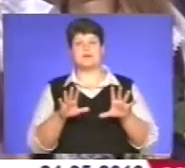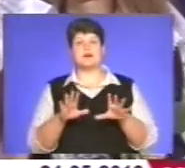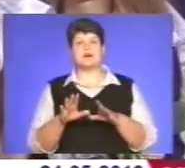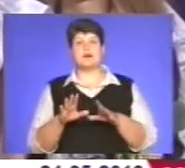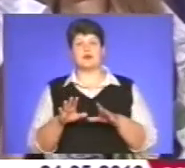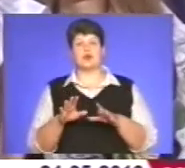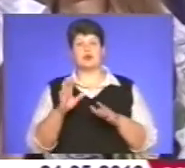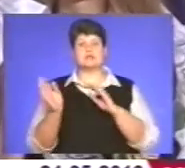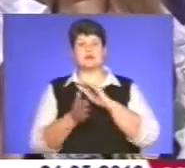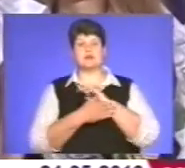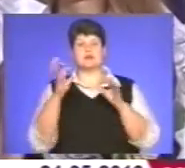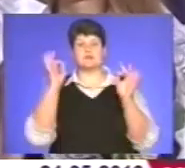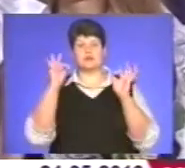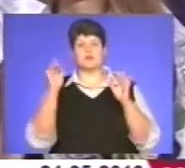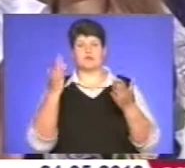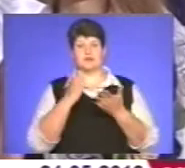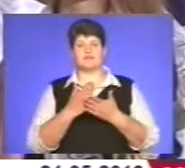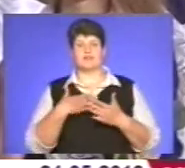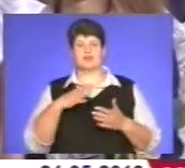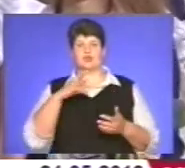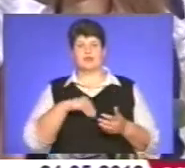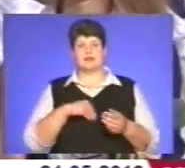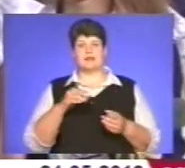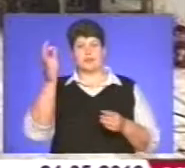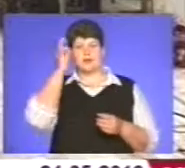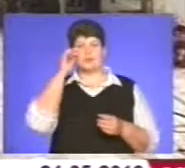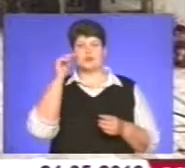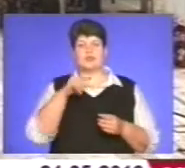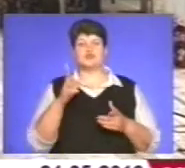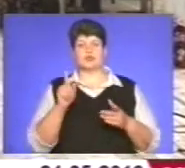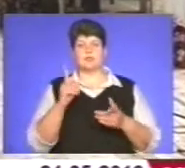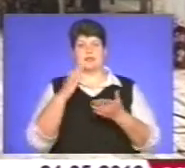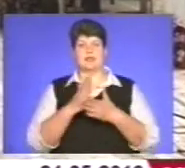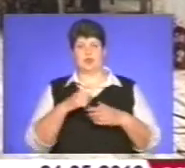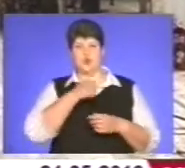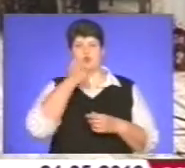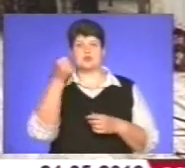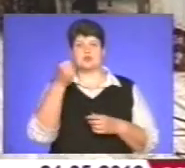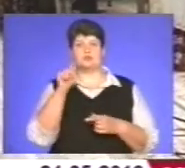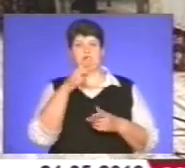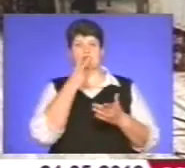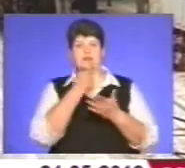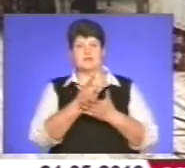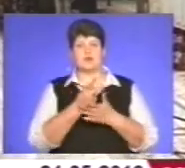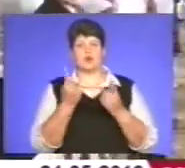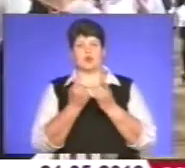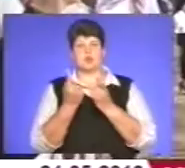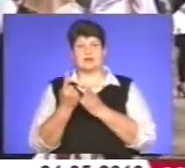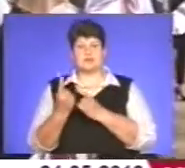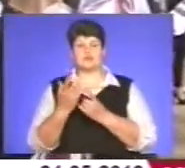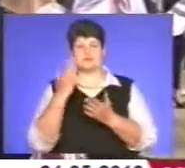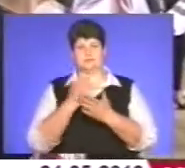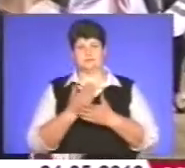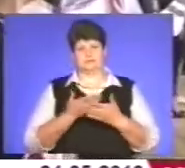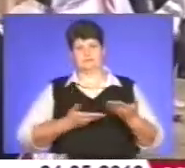він і досі лунає в нашій душі, нагадуючи про те, що ми давно вже стали дорослими. Тому, дивлячись на однокласників, що